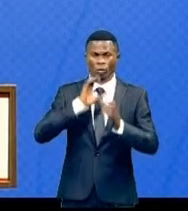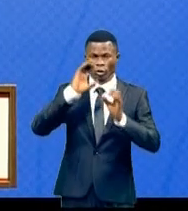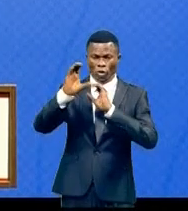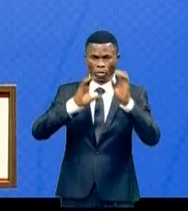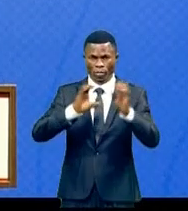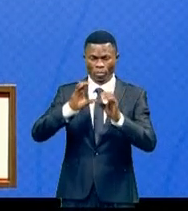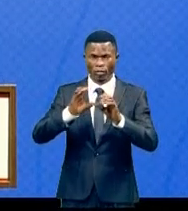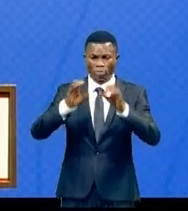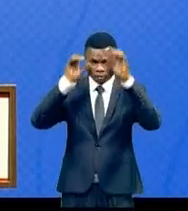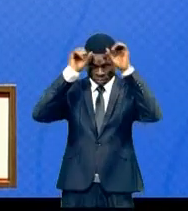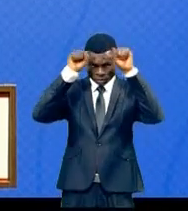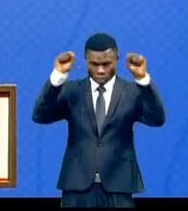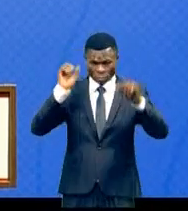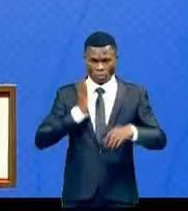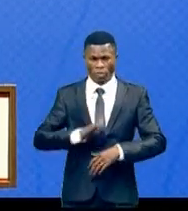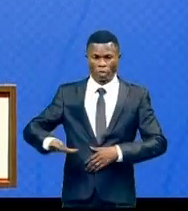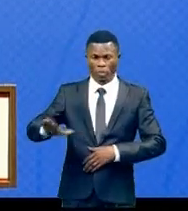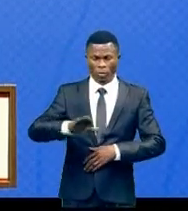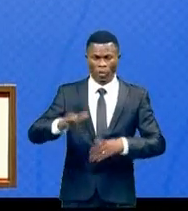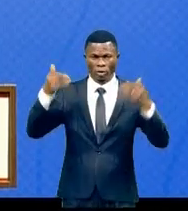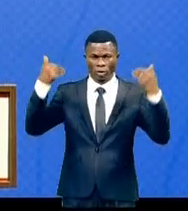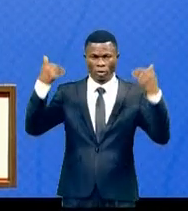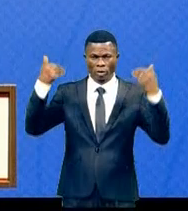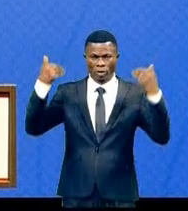Communication du président de la République, chef de l'État.